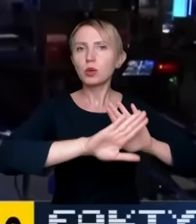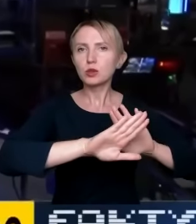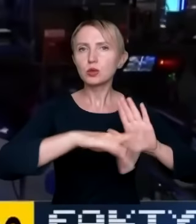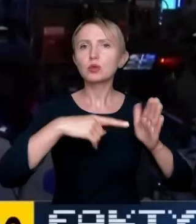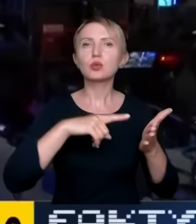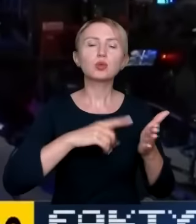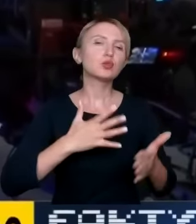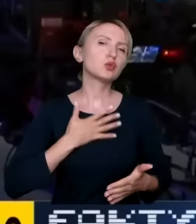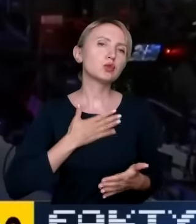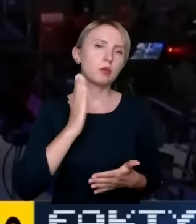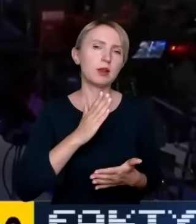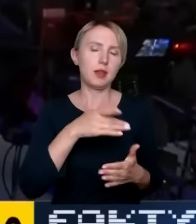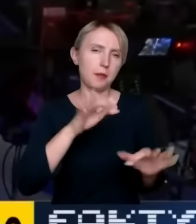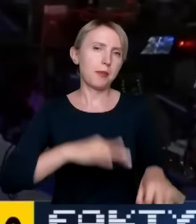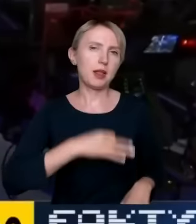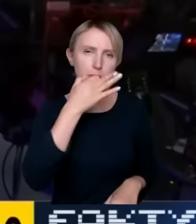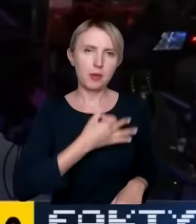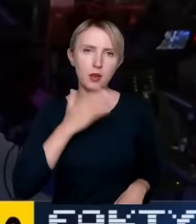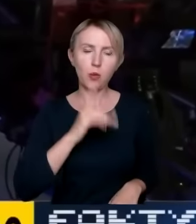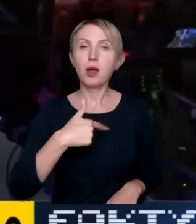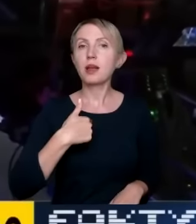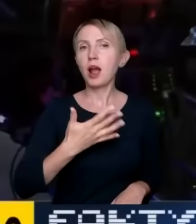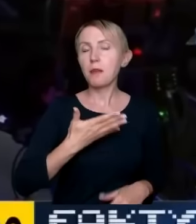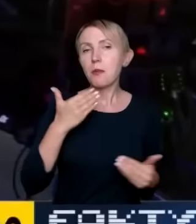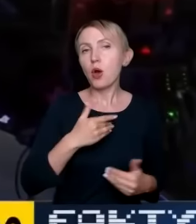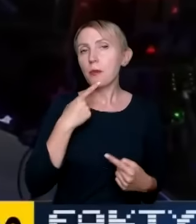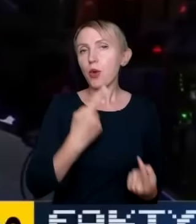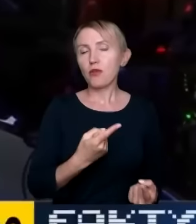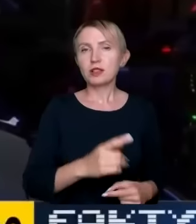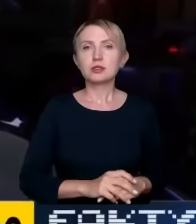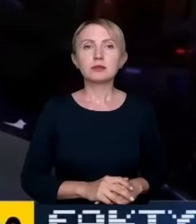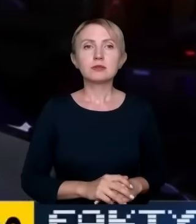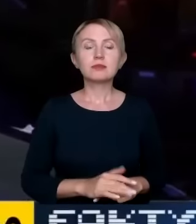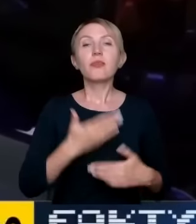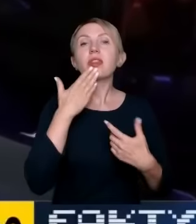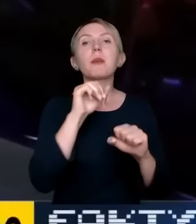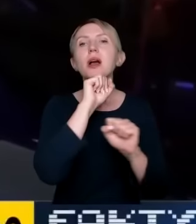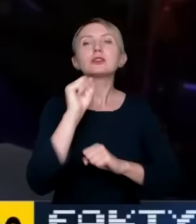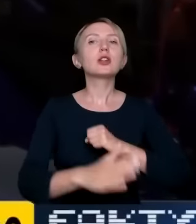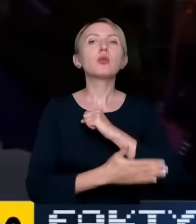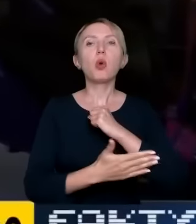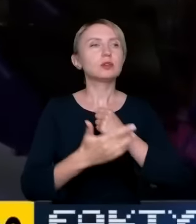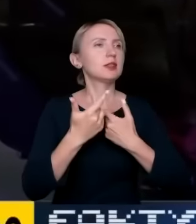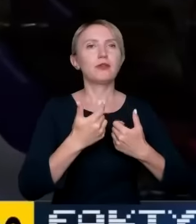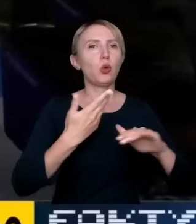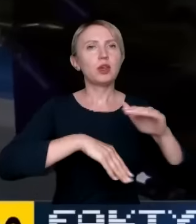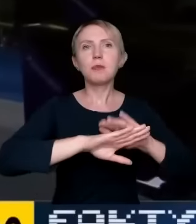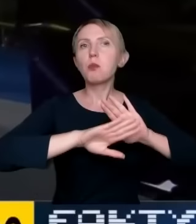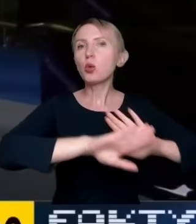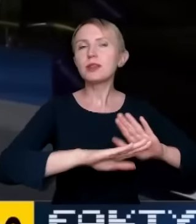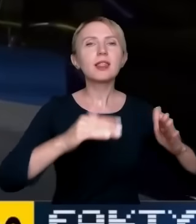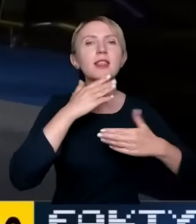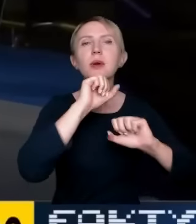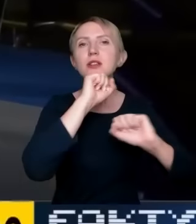zostanę o to przez panią zapytany i mogę powiedzieć, że absolutnie nie ma żadnych podstaw do immunitetu. Podkreślam, ten